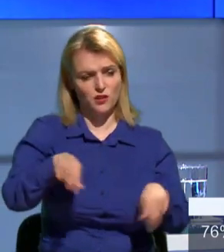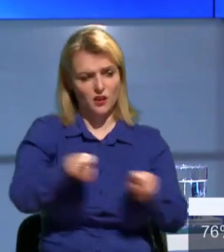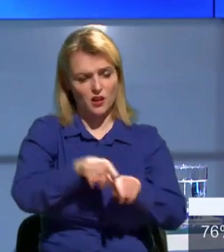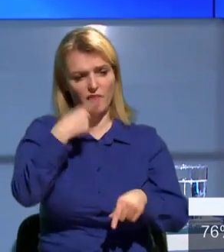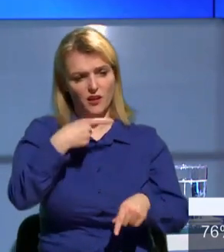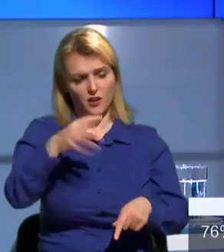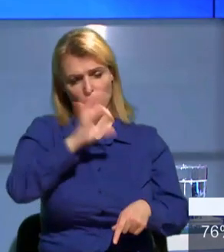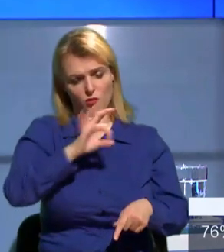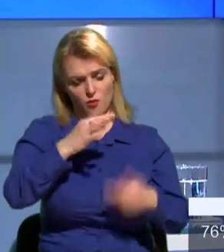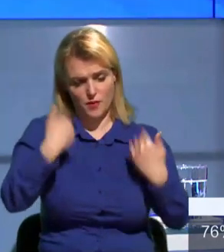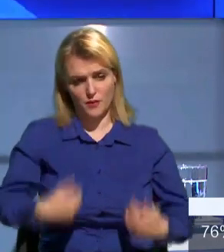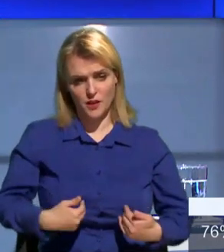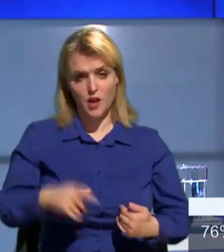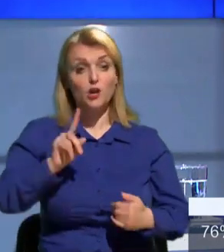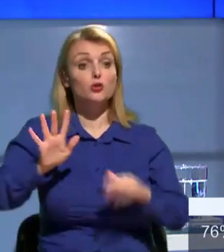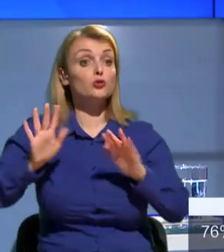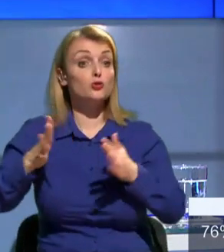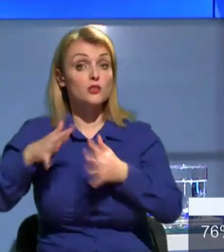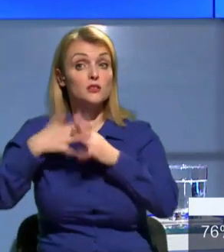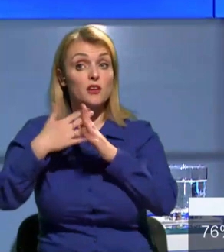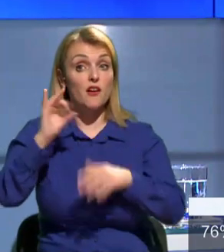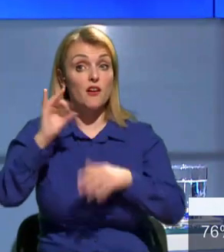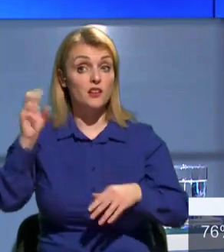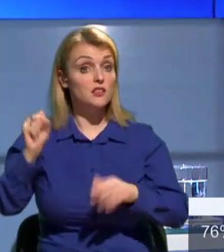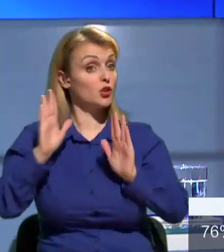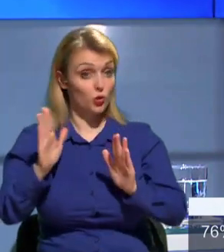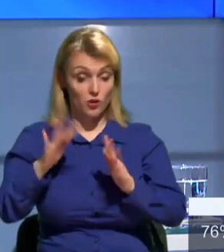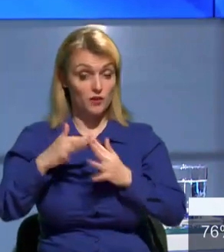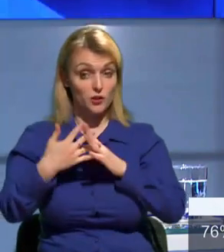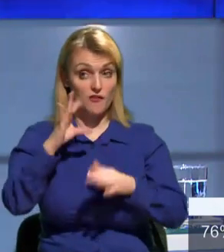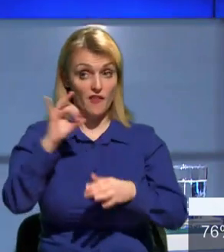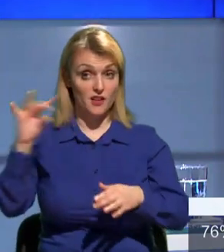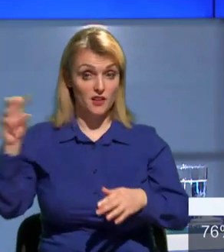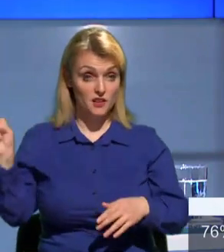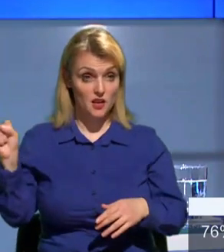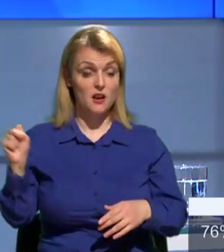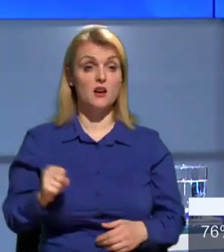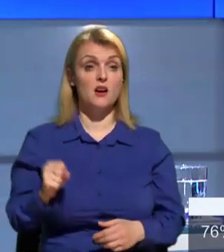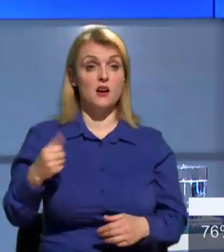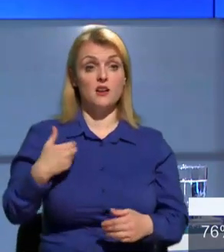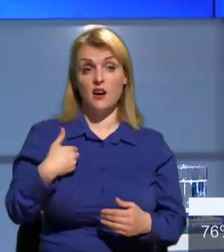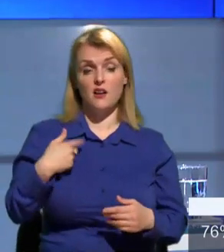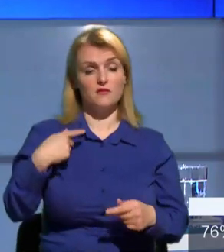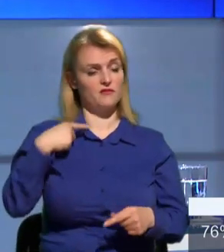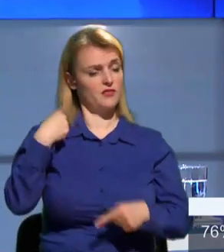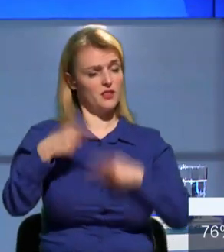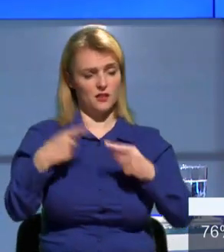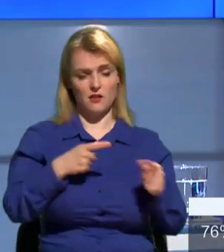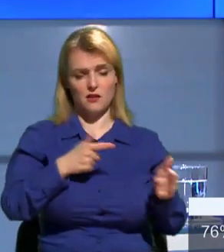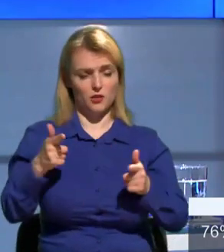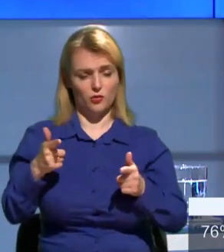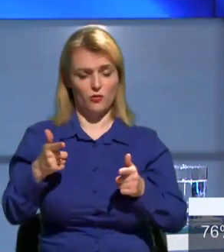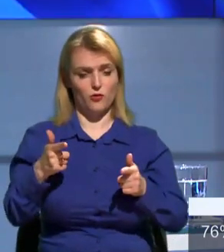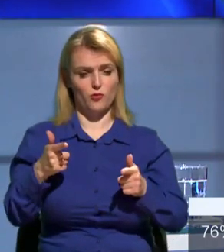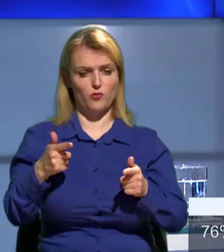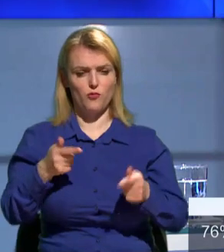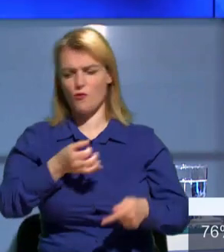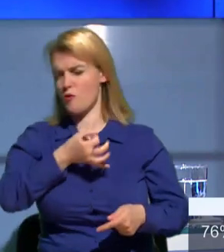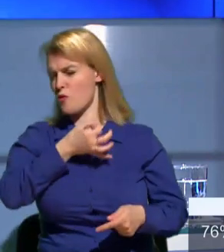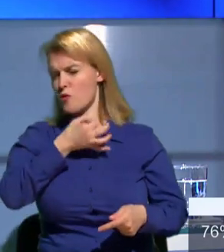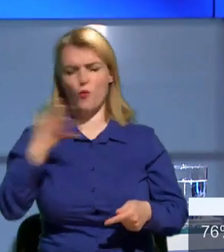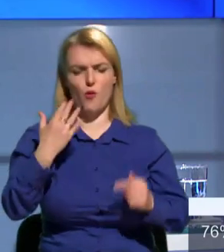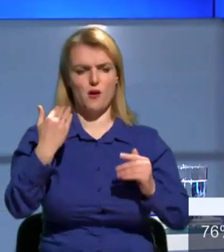de ceea ce s-a întâmplat la Varnița și nu doar la Varnița. Eu, ca de obicei, mă pregătesc foarte bine de orice dezbateri, am aici